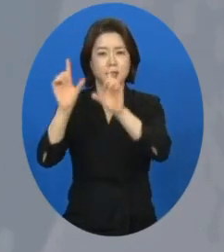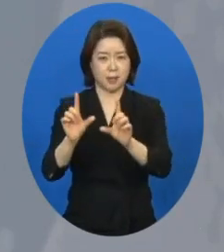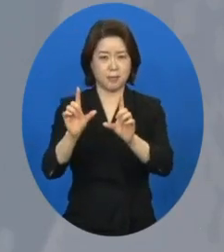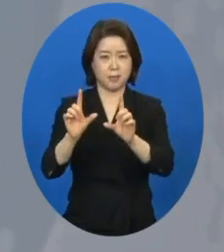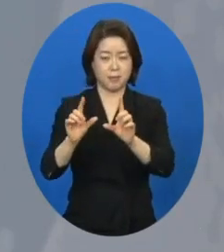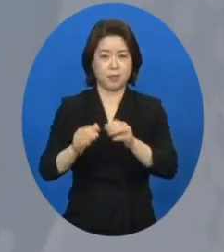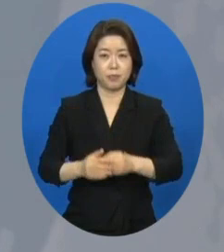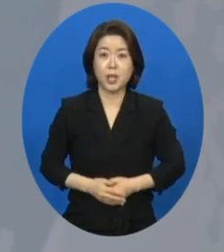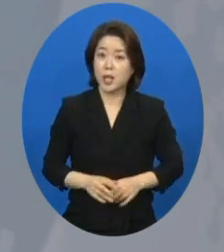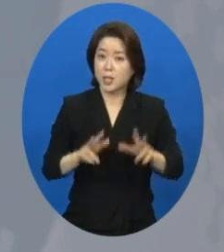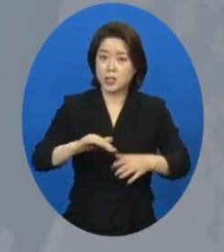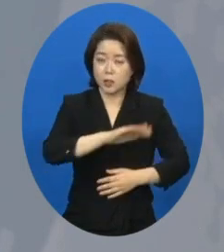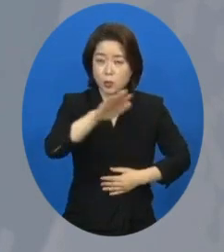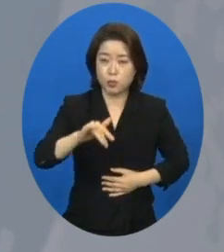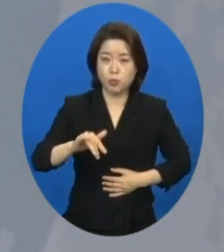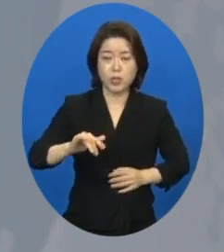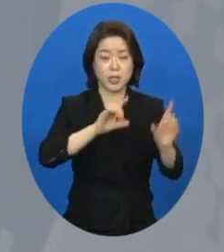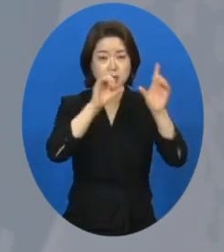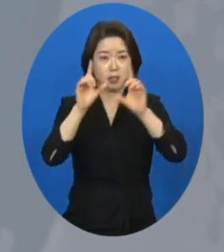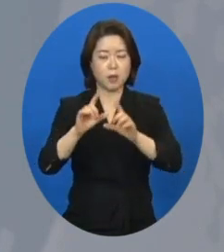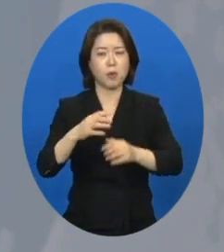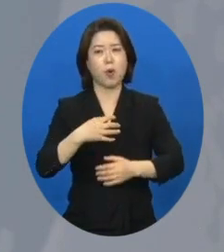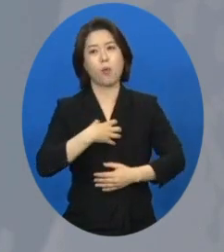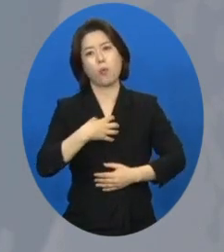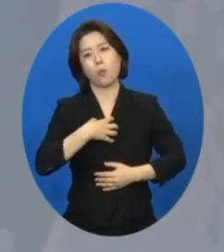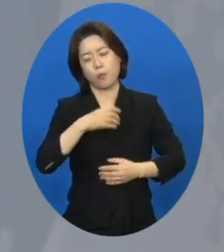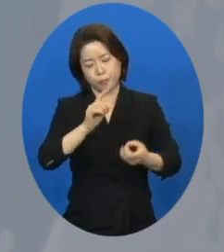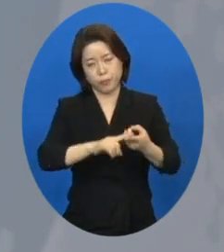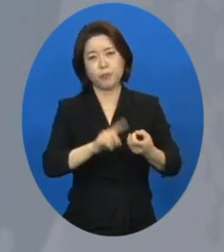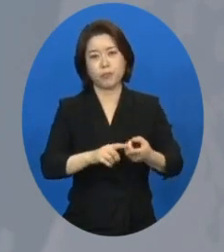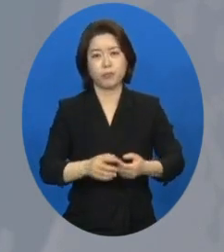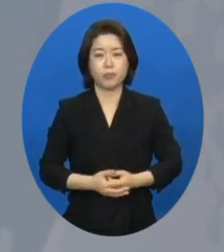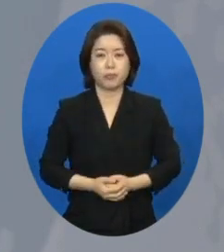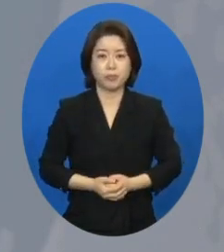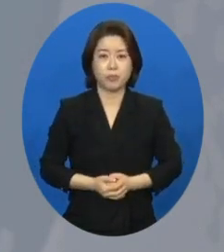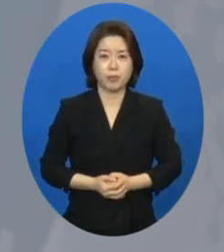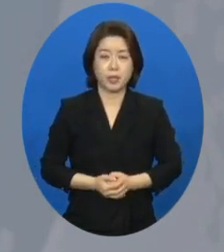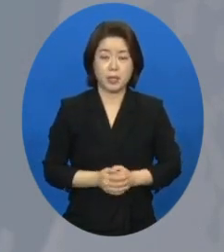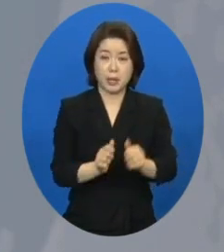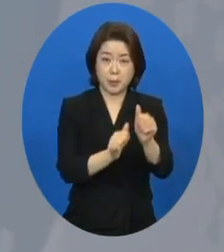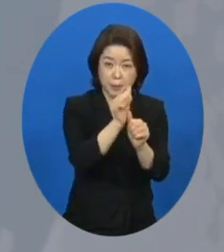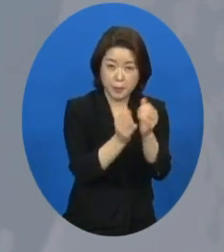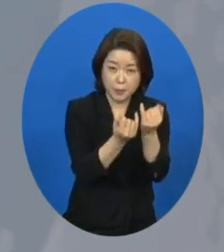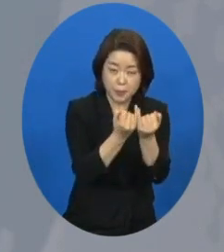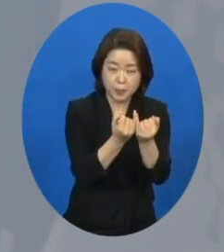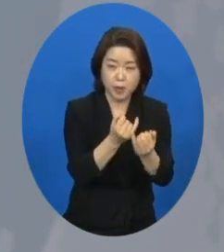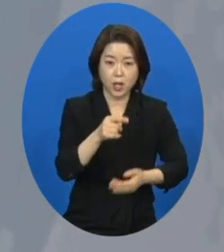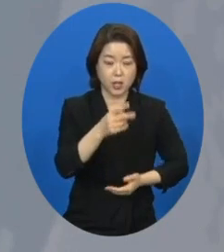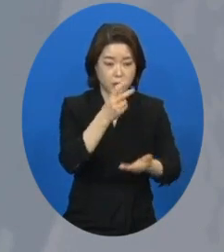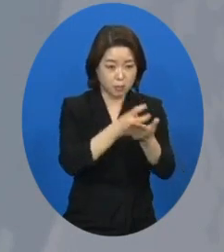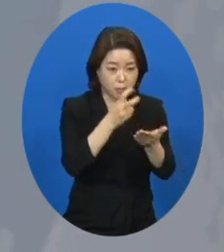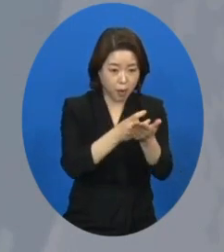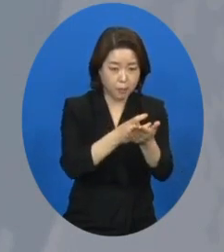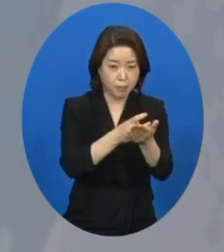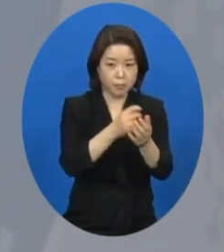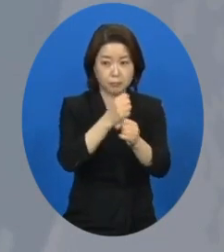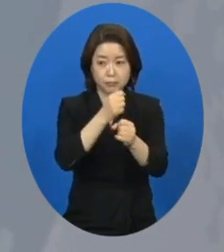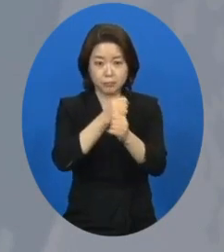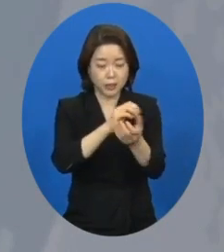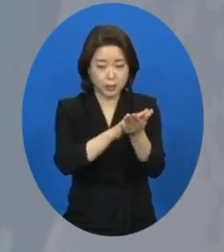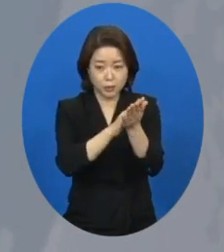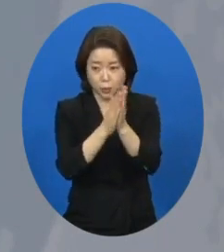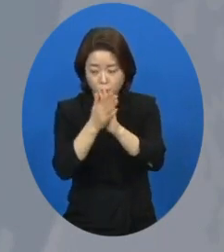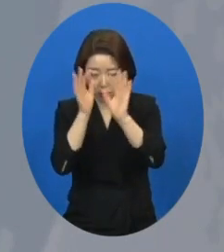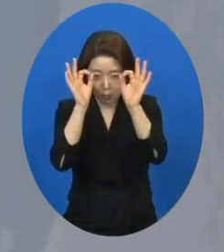지금 우리의 삶은 정말 위기 그 자체입니다. 동성애 합법화 과정을 이렇게